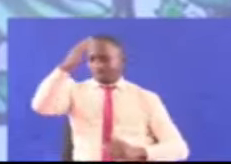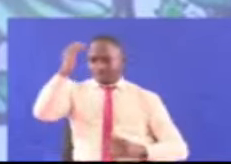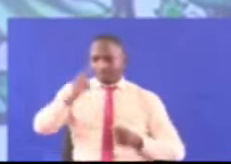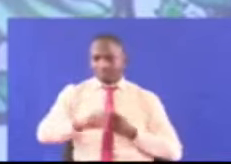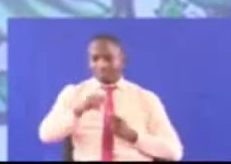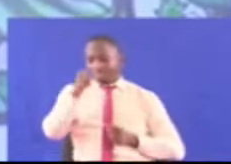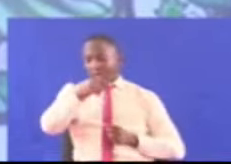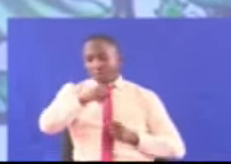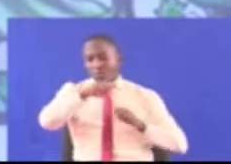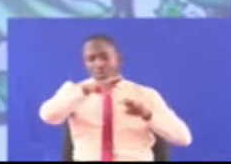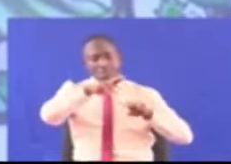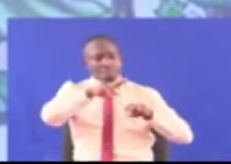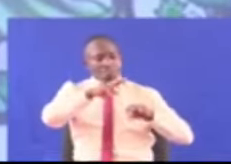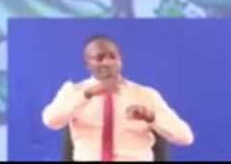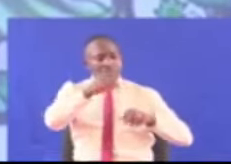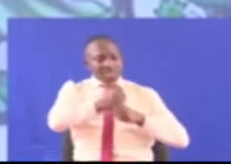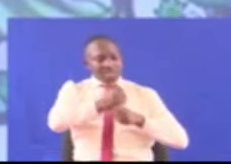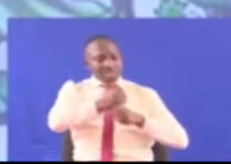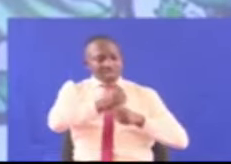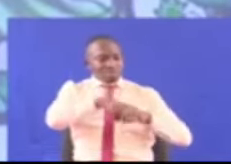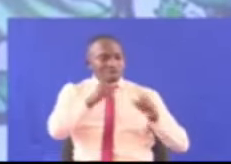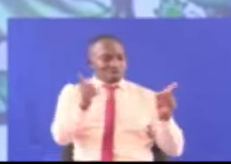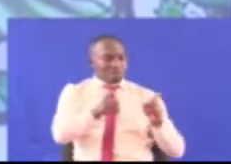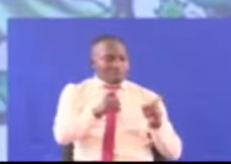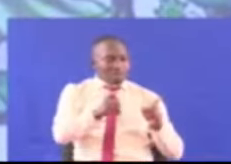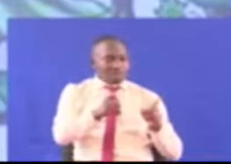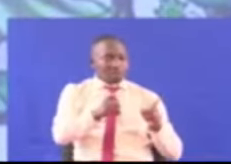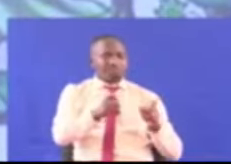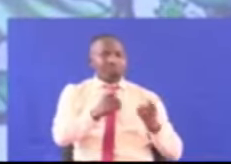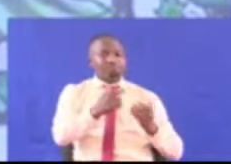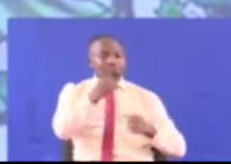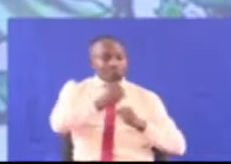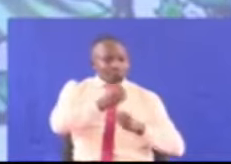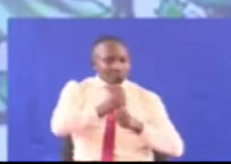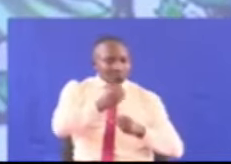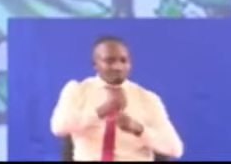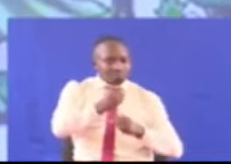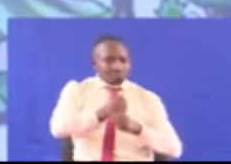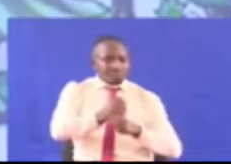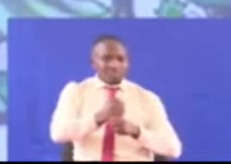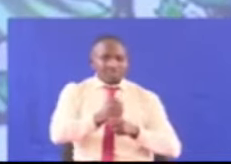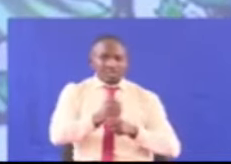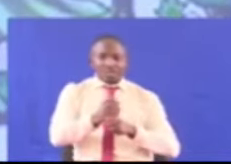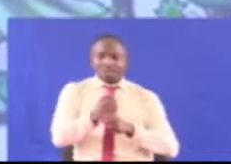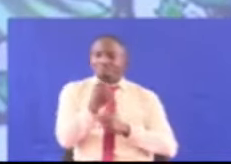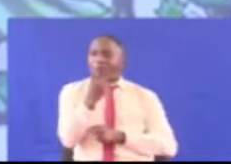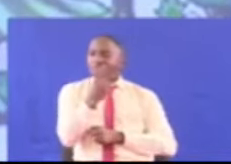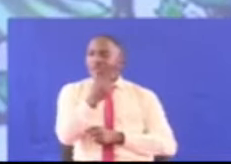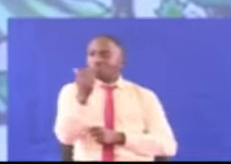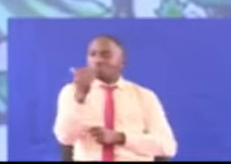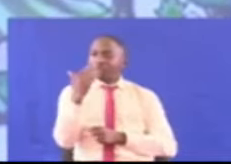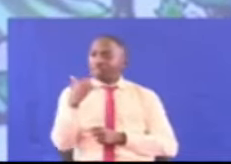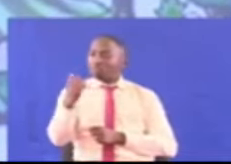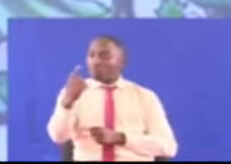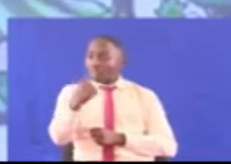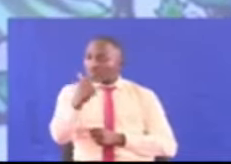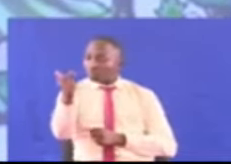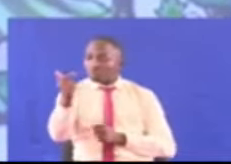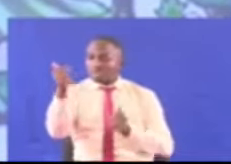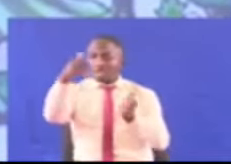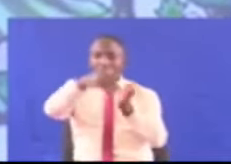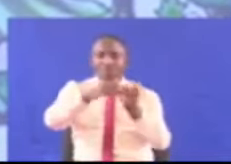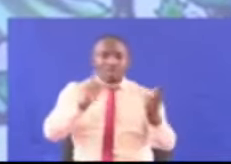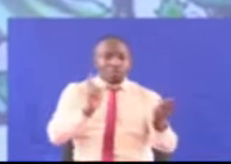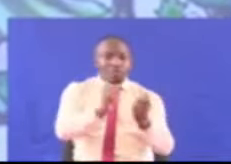Na pale sikukaa muda mrefu, nilienda nikafanya kazi, sijui kama ni hiyo moja tu niliitiwa pale, lakini